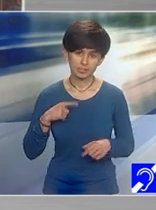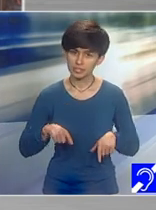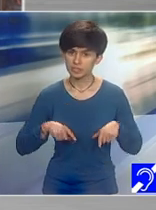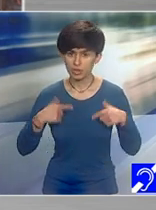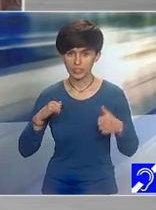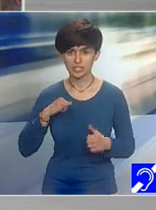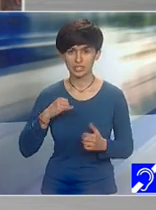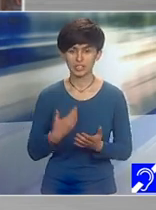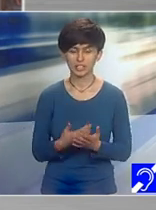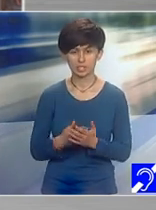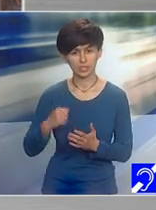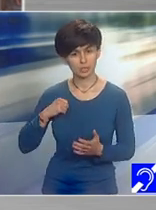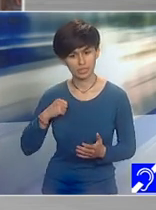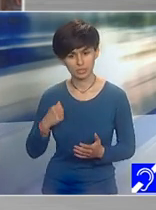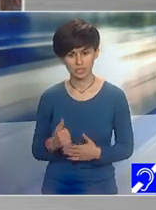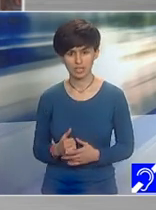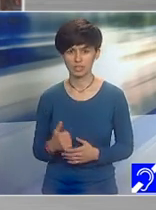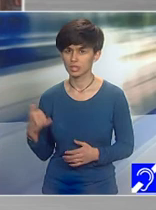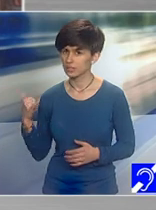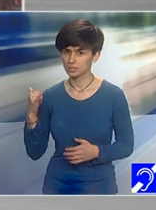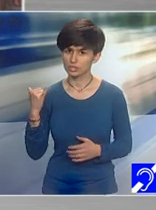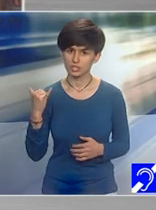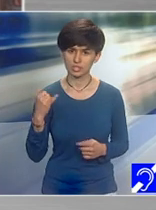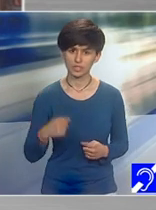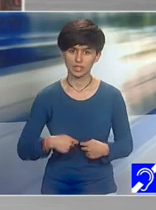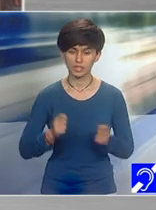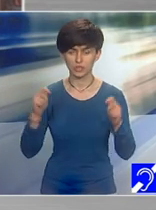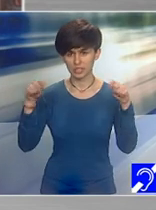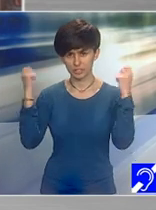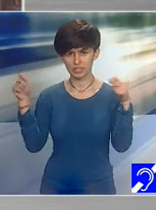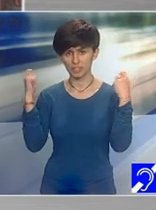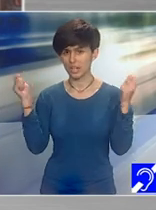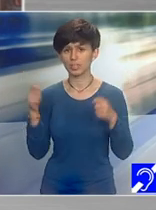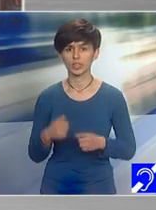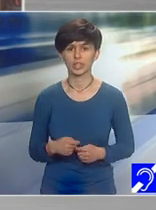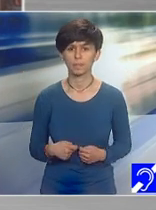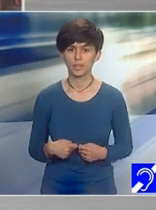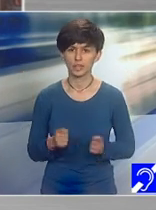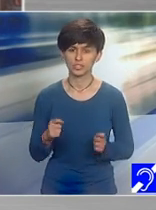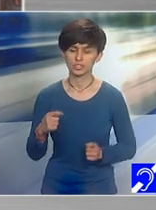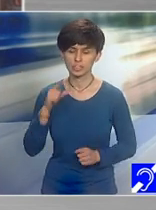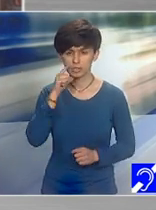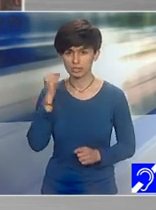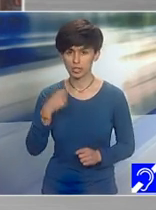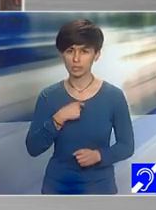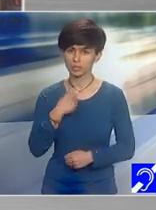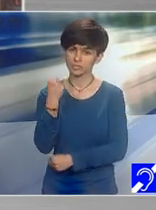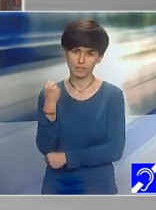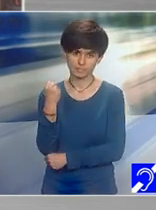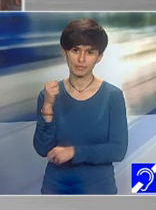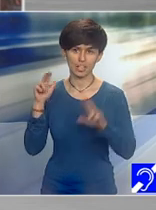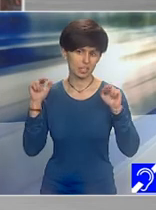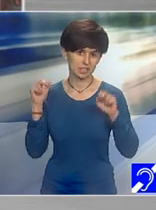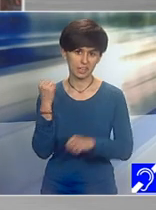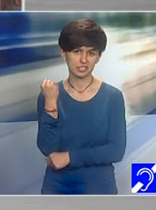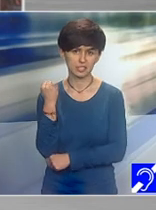pentru tineret, o să vină toate festivalurile. Toți acești oameni pot fi cazați, să zicem așa, cu